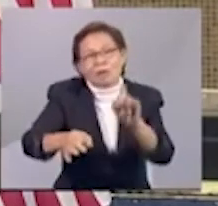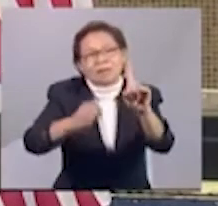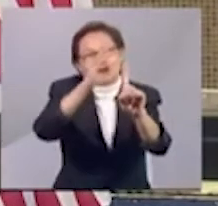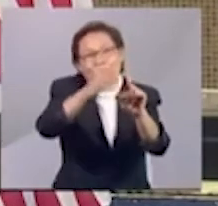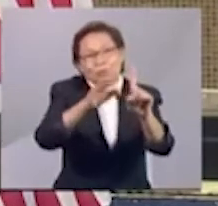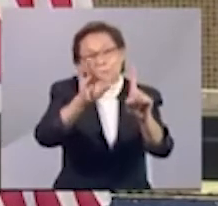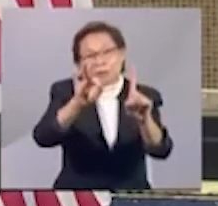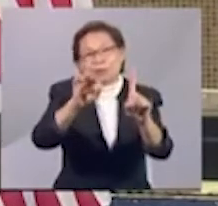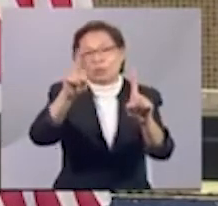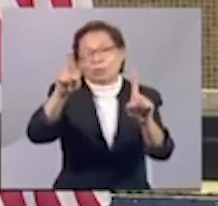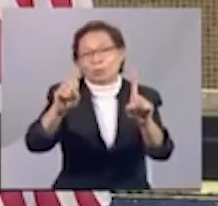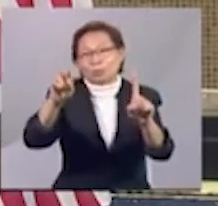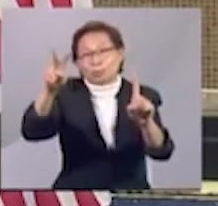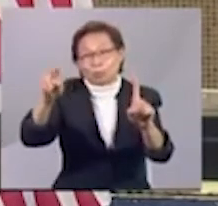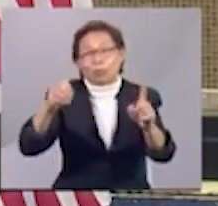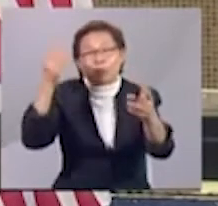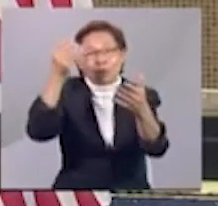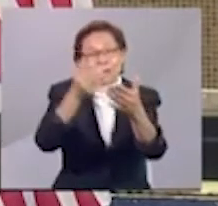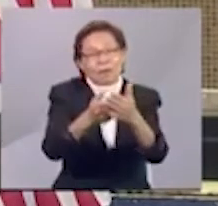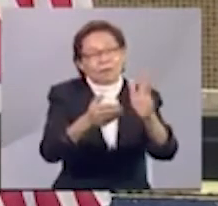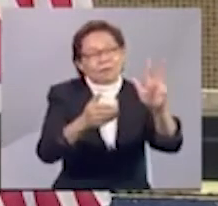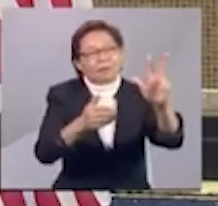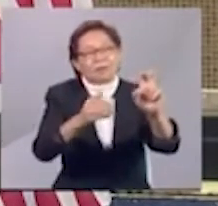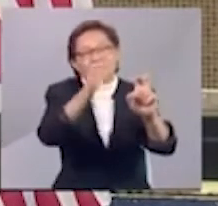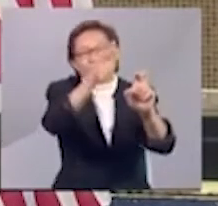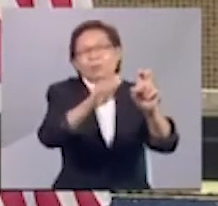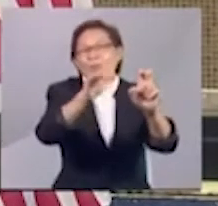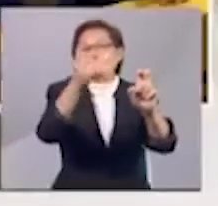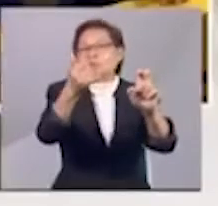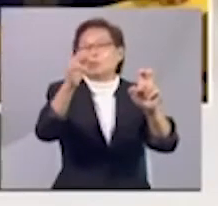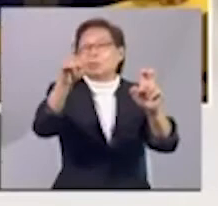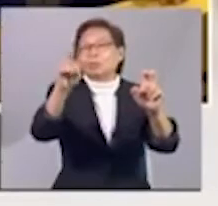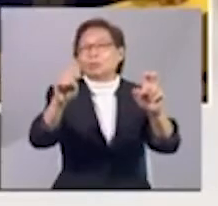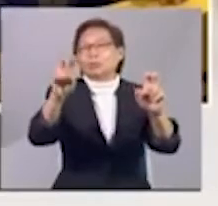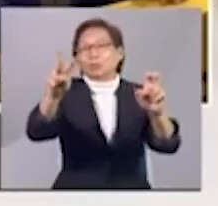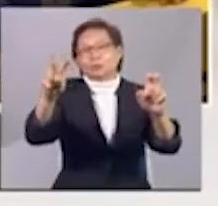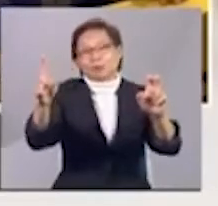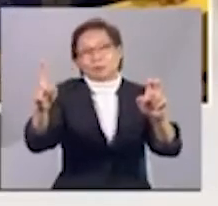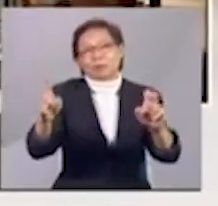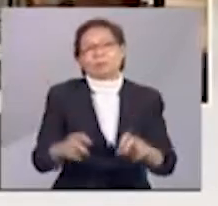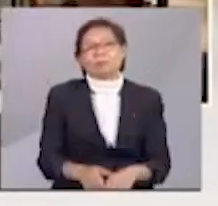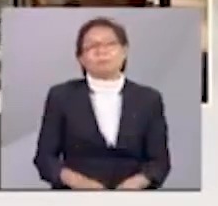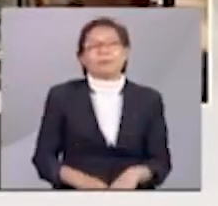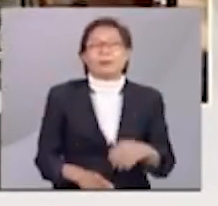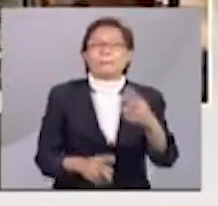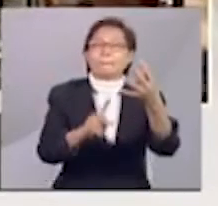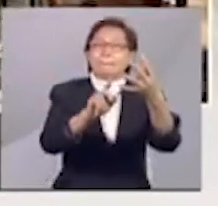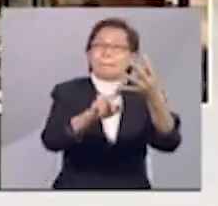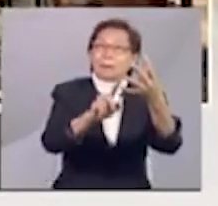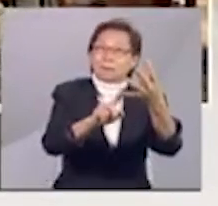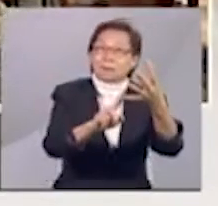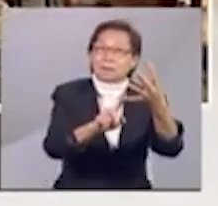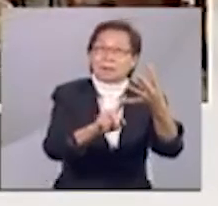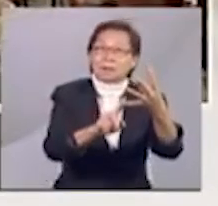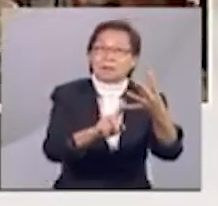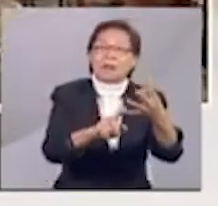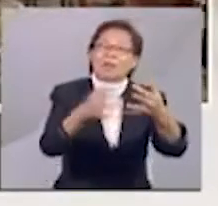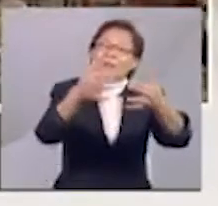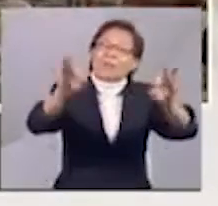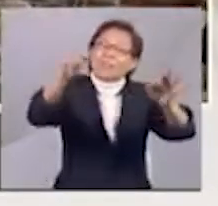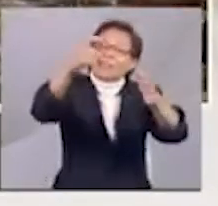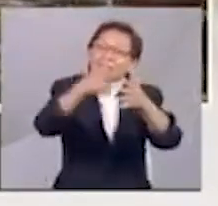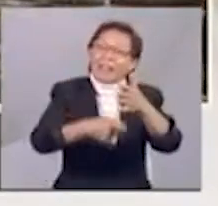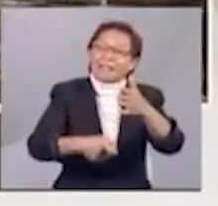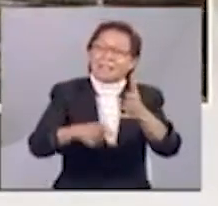Sep 2012 hingga 30 Jun 2021 dan keempat pelepasan Cukai